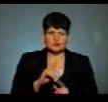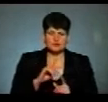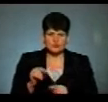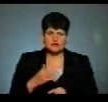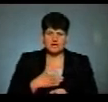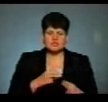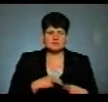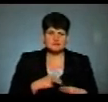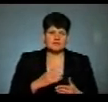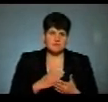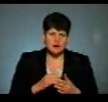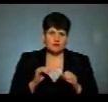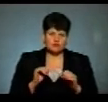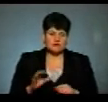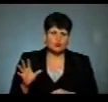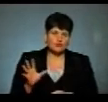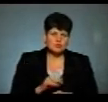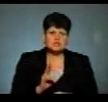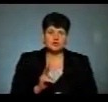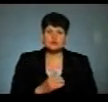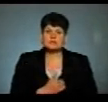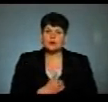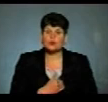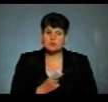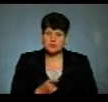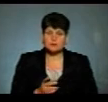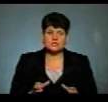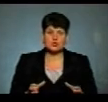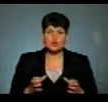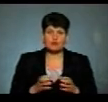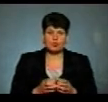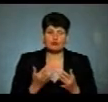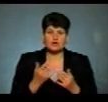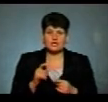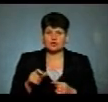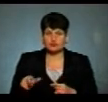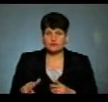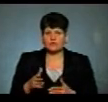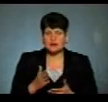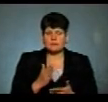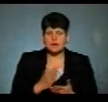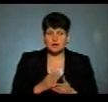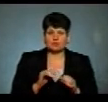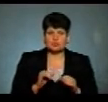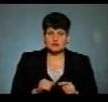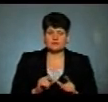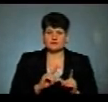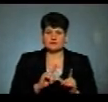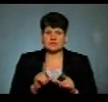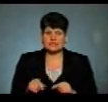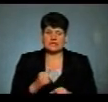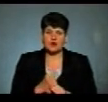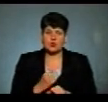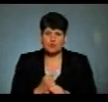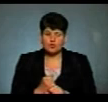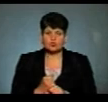працівники мають можливість, усі, хто зголосився, ми їх згрупували по кілька чоловік, і вони мають можливість добиратися на роботу